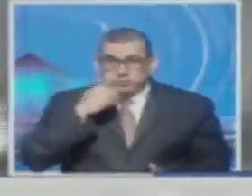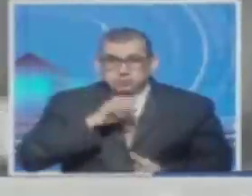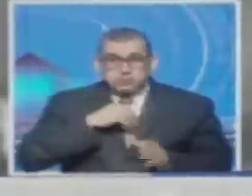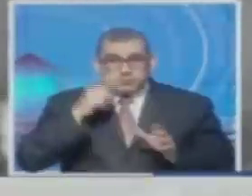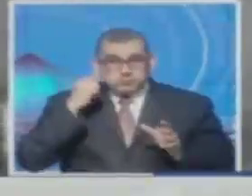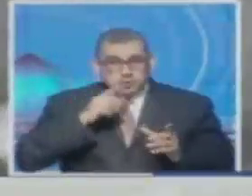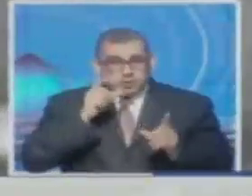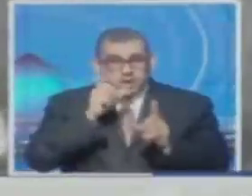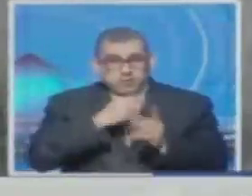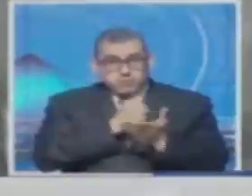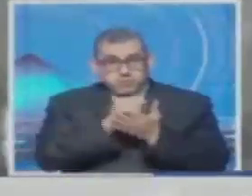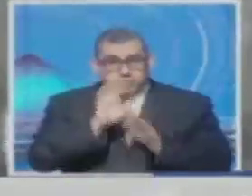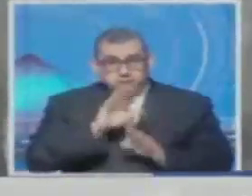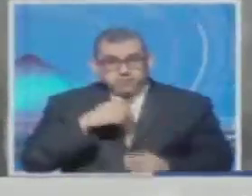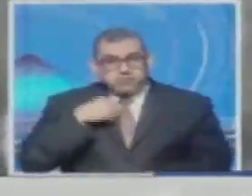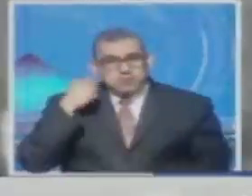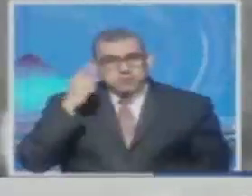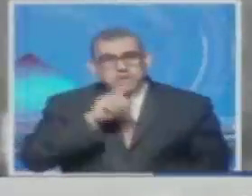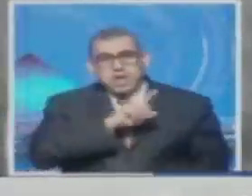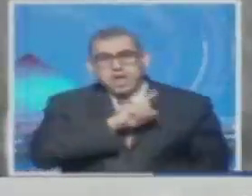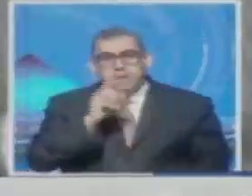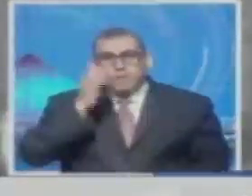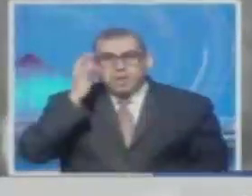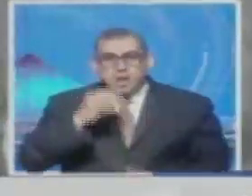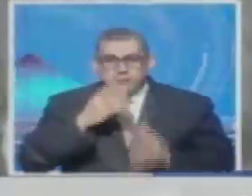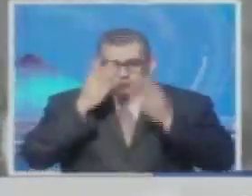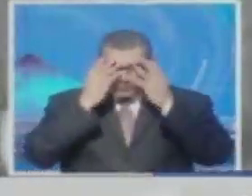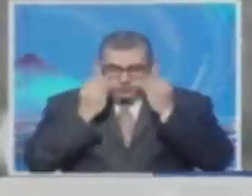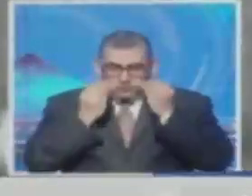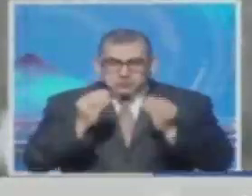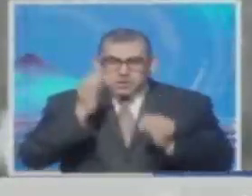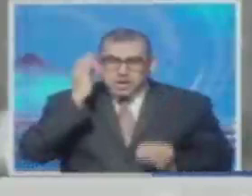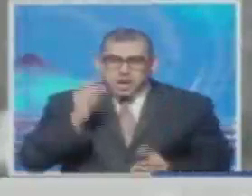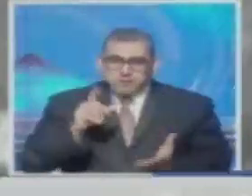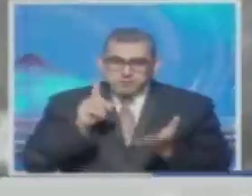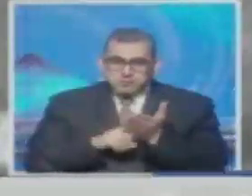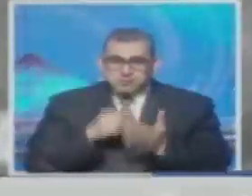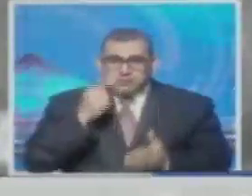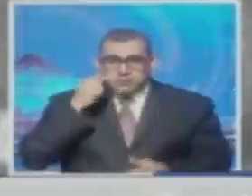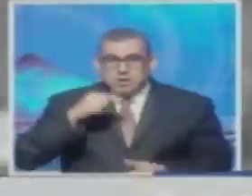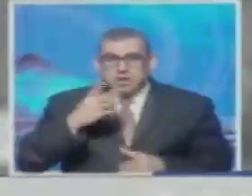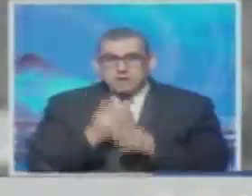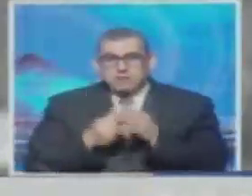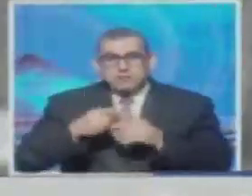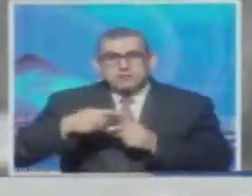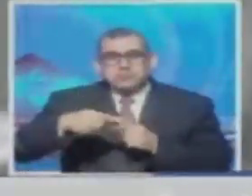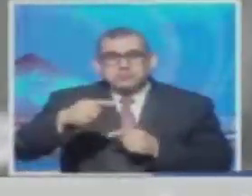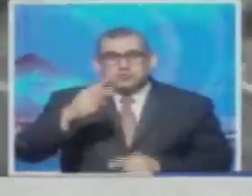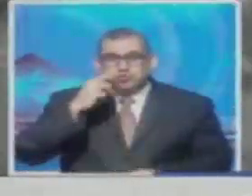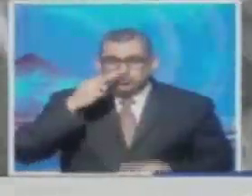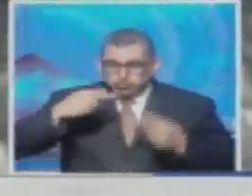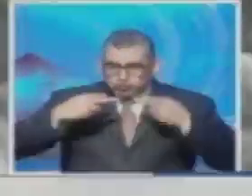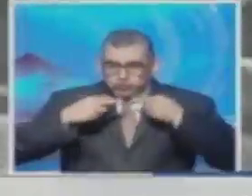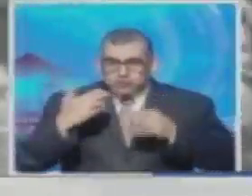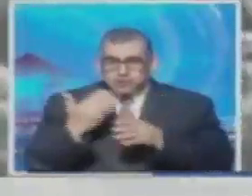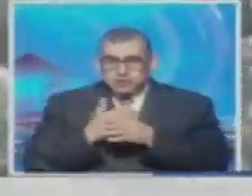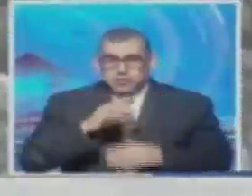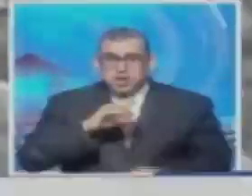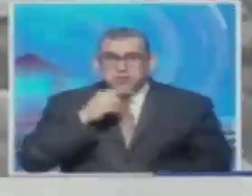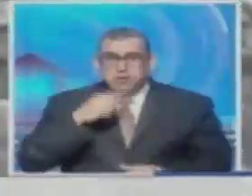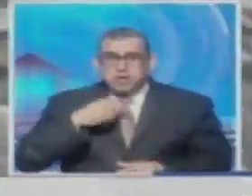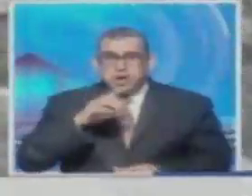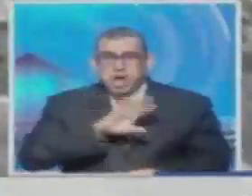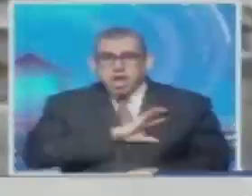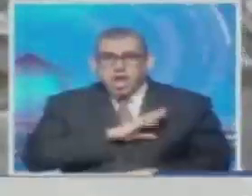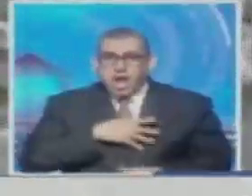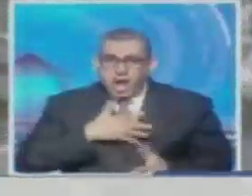الاستعباد فليس اقل من ان نضحي ونثبت للأجيال القادمة إن الجيل اللي كان